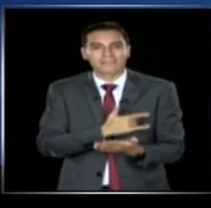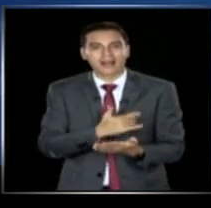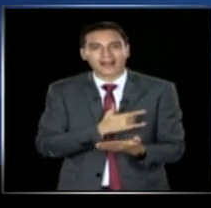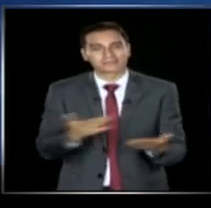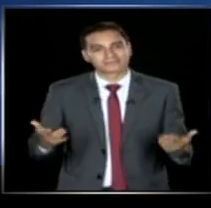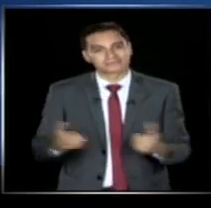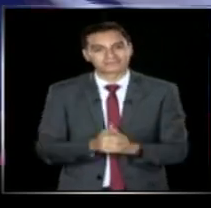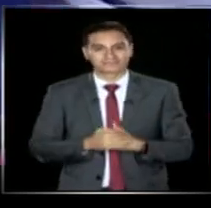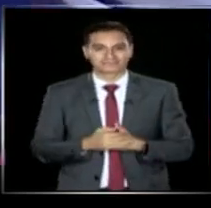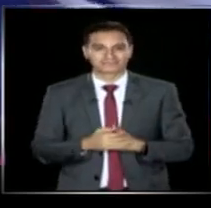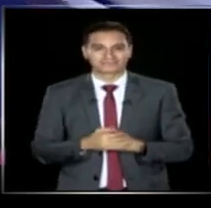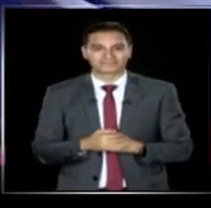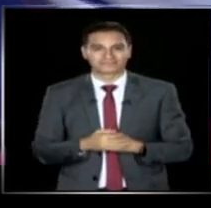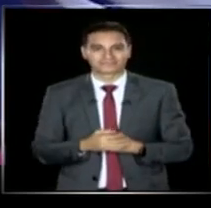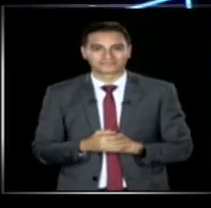القلب.